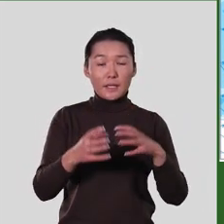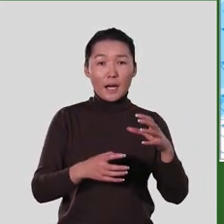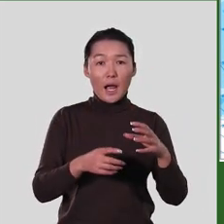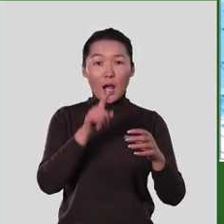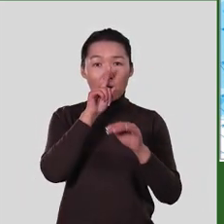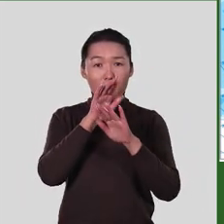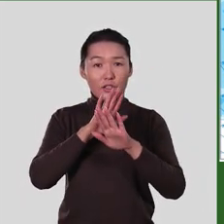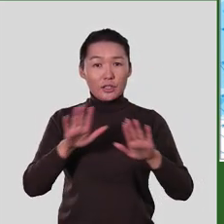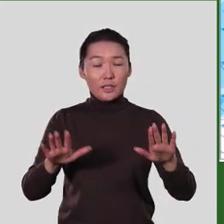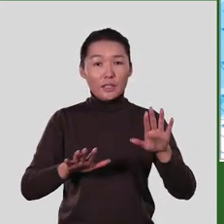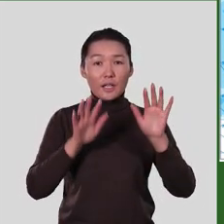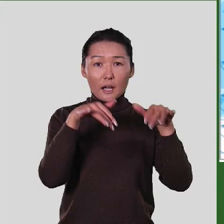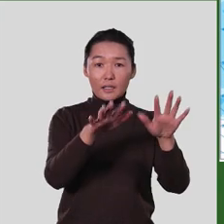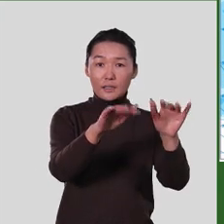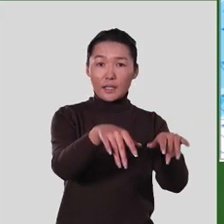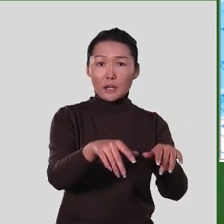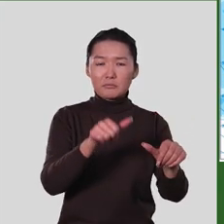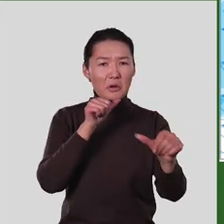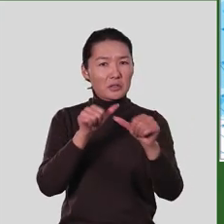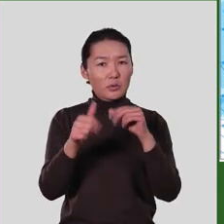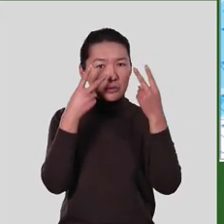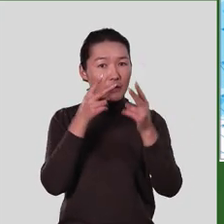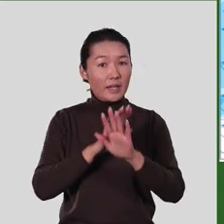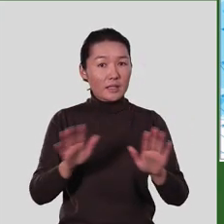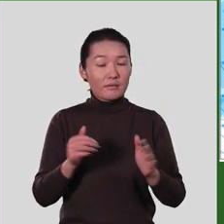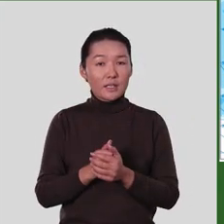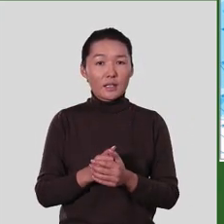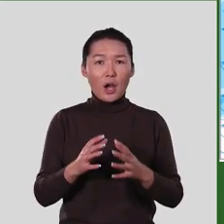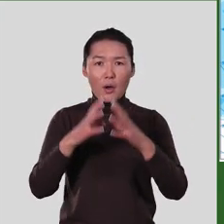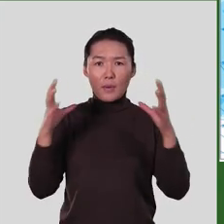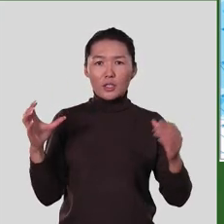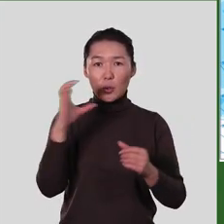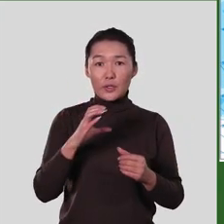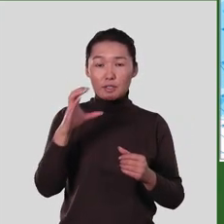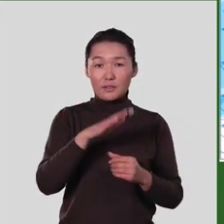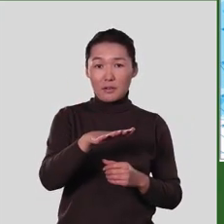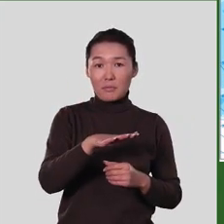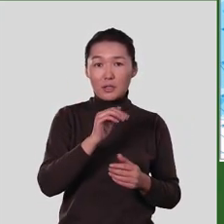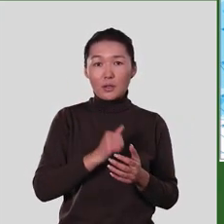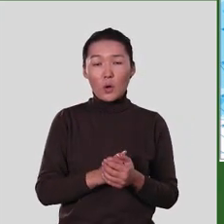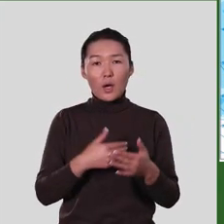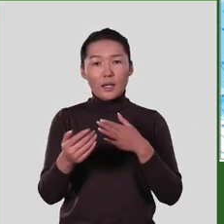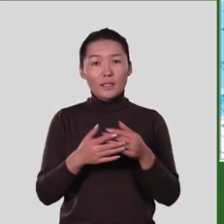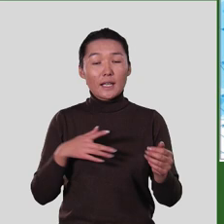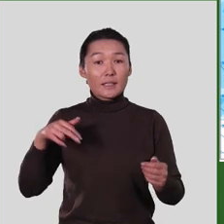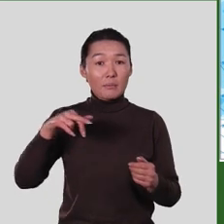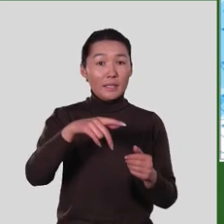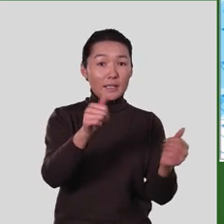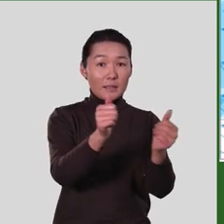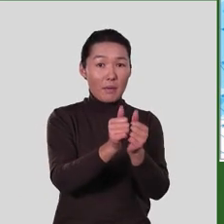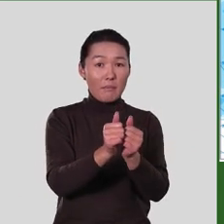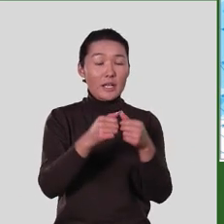то ничего особенного не видно. Большое синее пятно. Но если подойти поближе